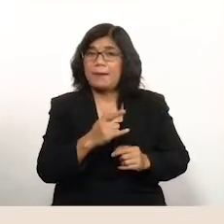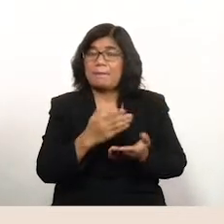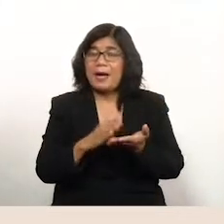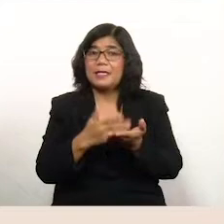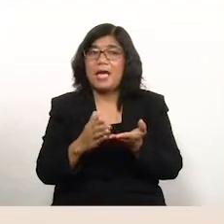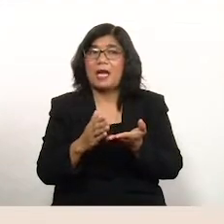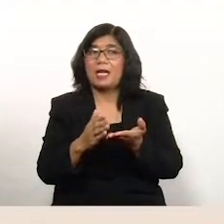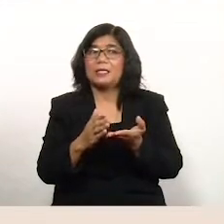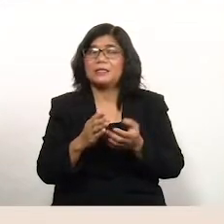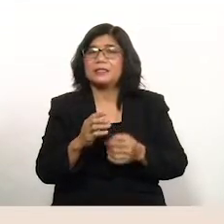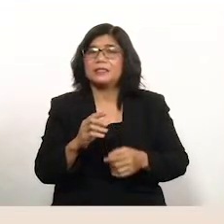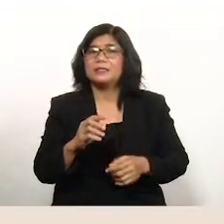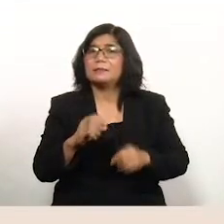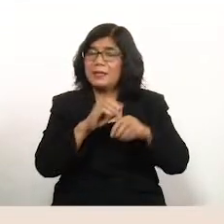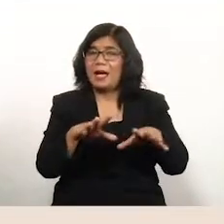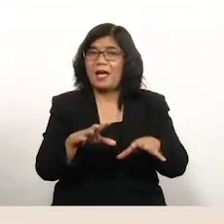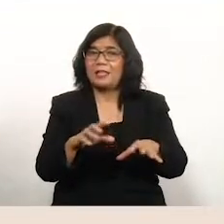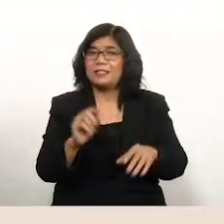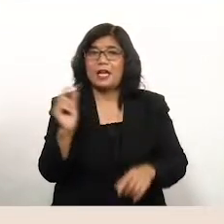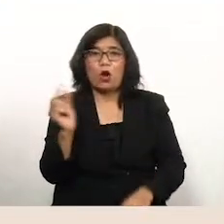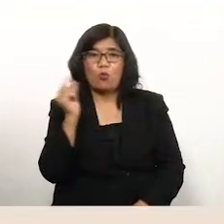Hai jadi kita jangan bodoh